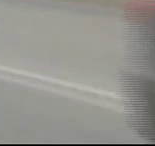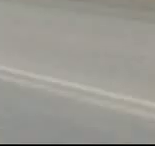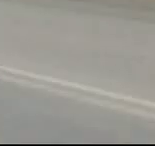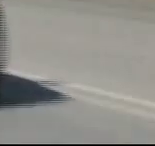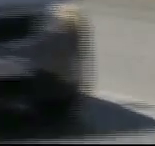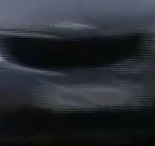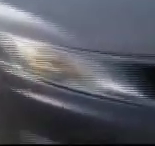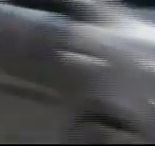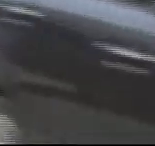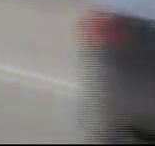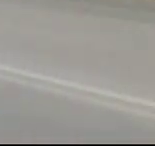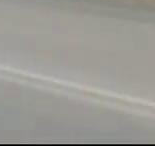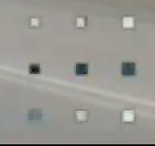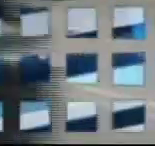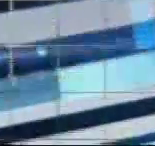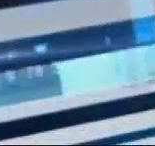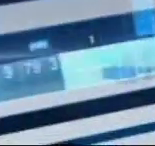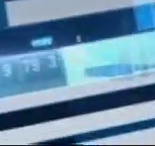граждан жилищном вопросе